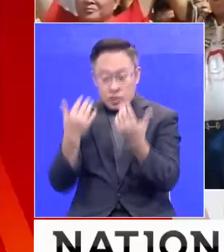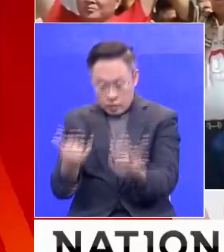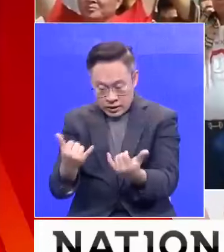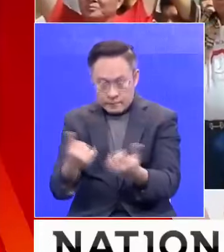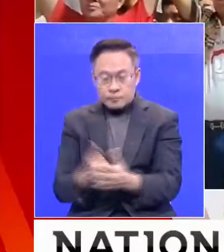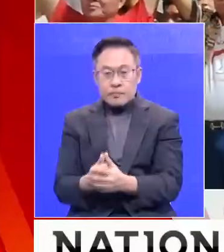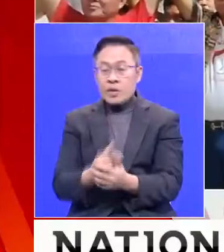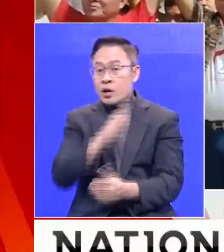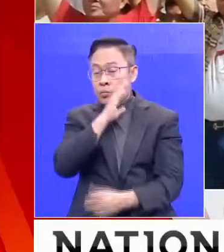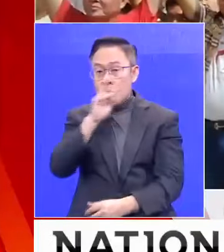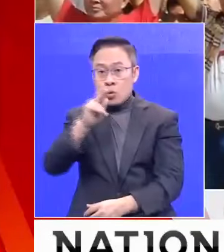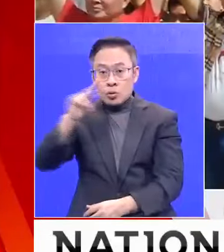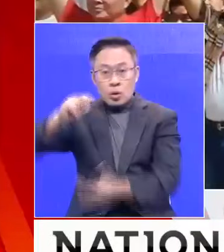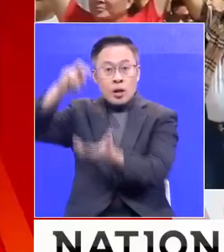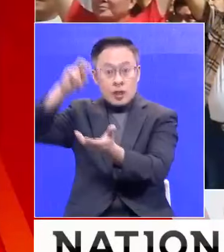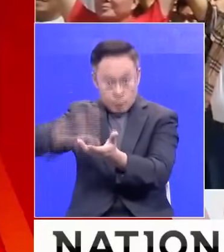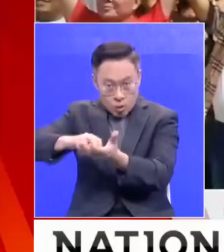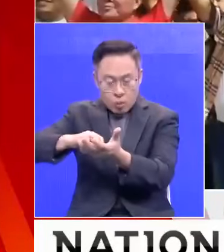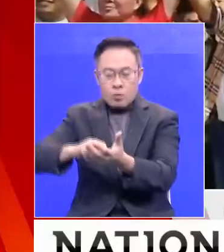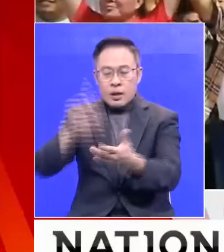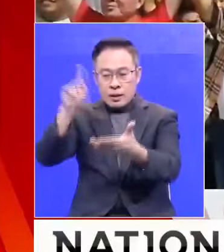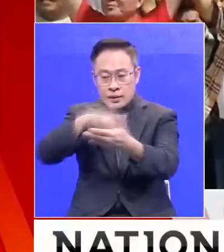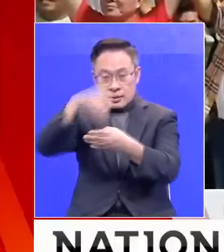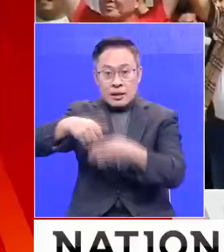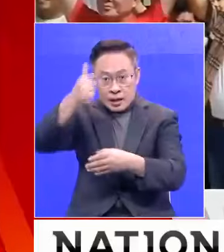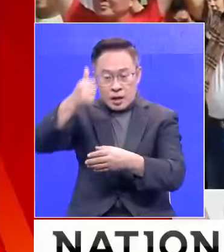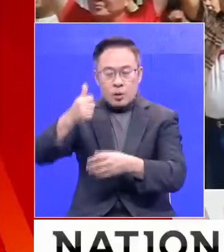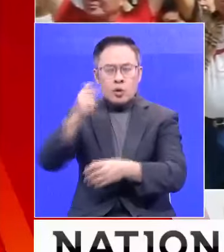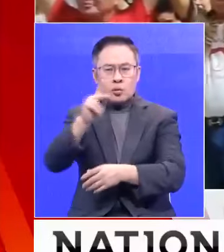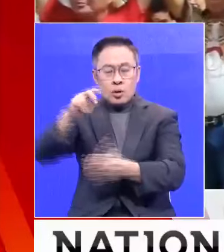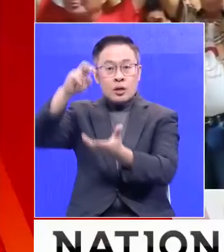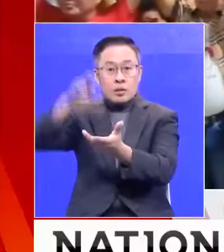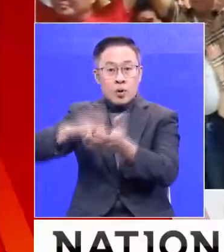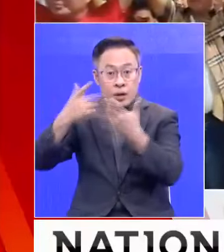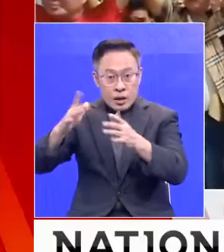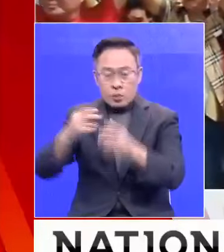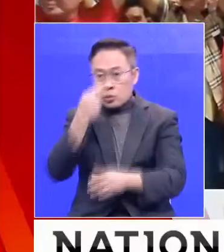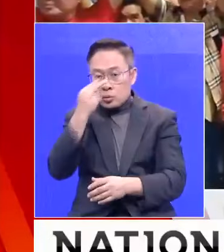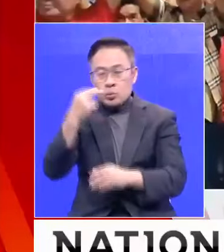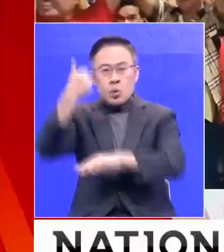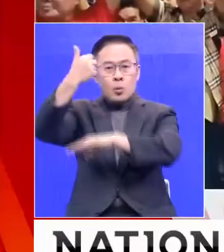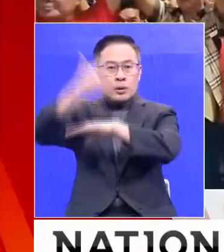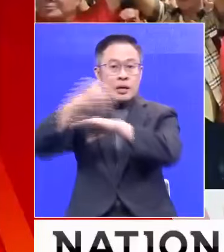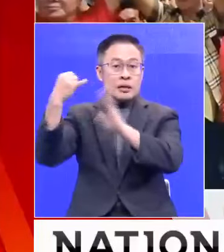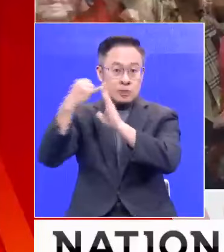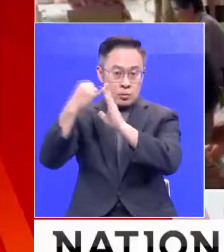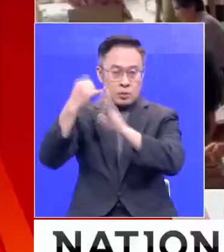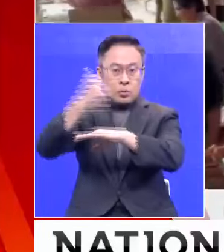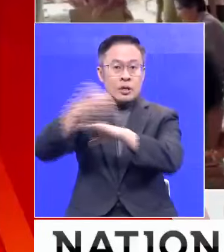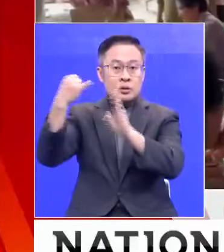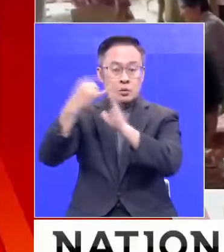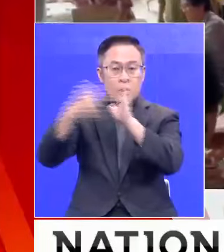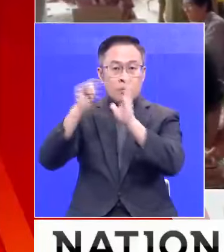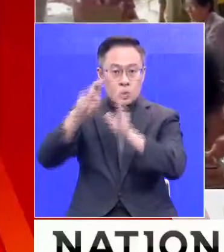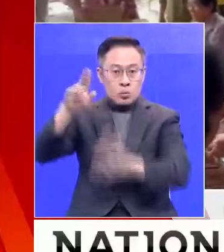แลผู้บริหารท้องถิ่นนั้นจะเป็นผู้พิจารณาว่าจะสั่งให้นายชาญหยุดปฏิบัติหน้าที่หรือไม่ผู้ว่าปทุมอาจ